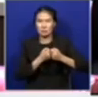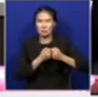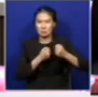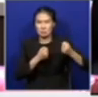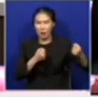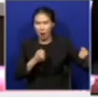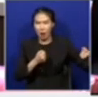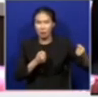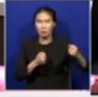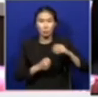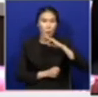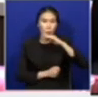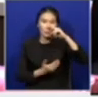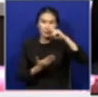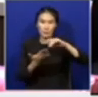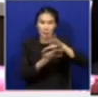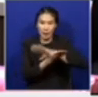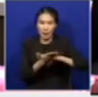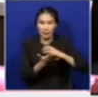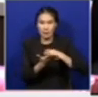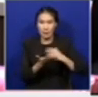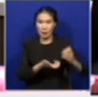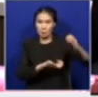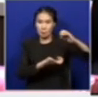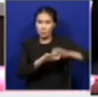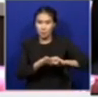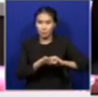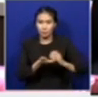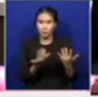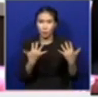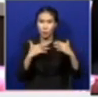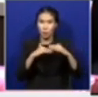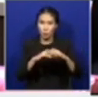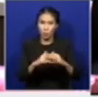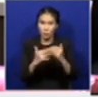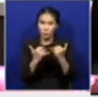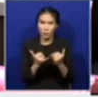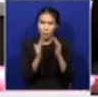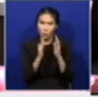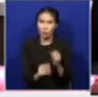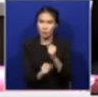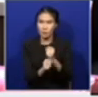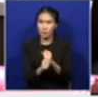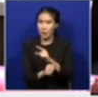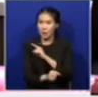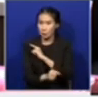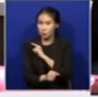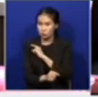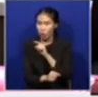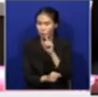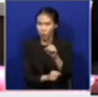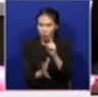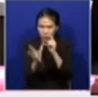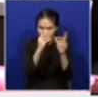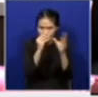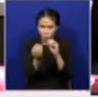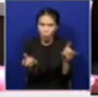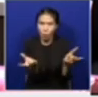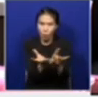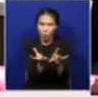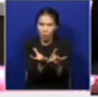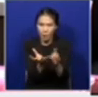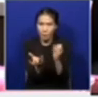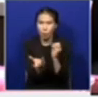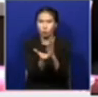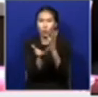รณีและระดับข้อผูกพันเปิดเสรีในระดับสูงมีผลต่อความสัมพันธ์ระหว่างประเทศและผูกพันรัฐบาล